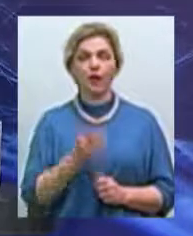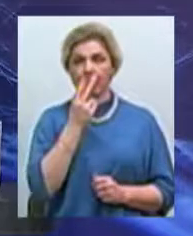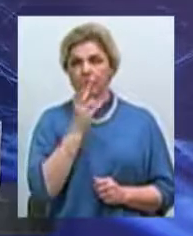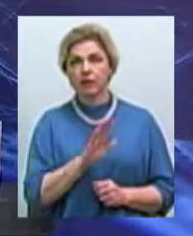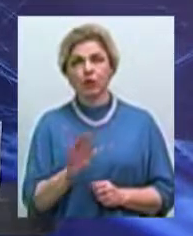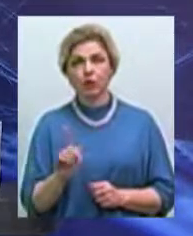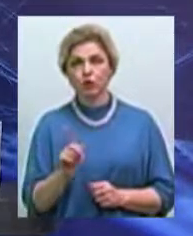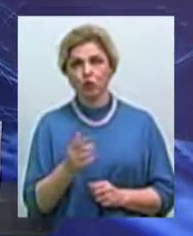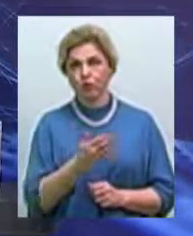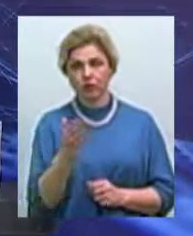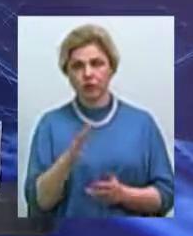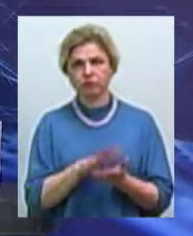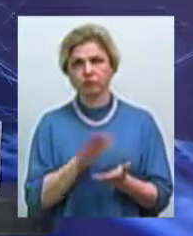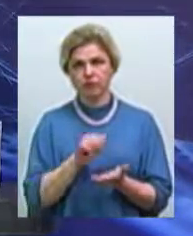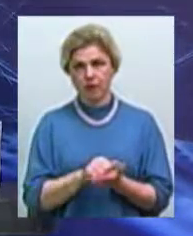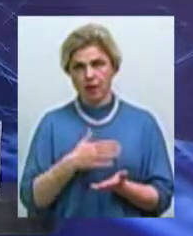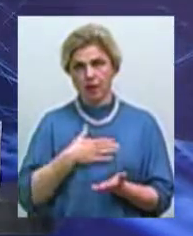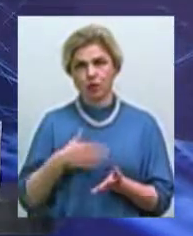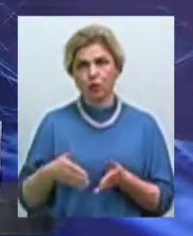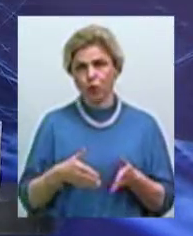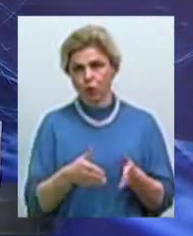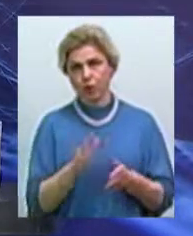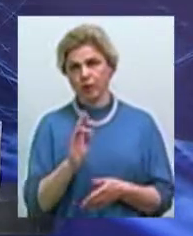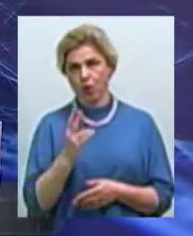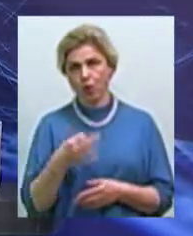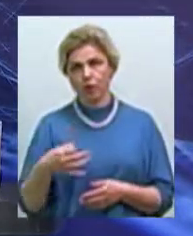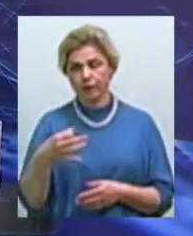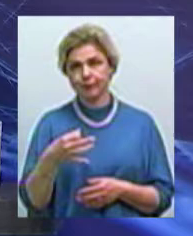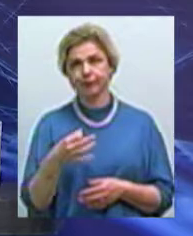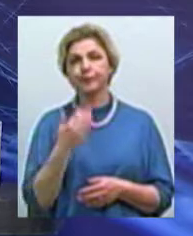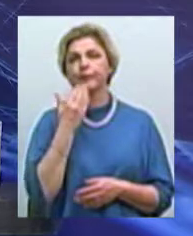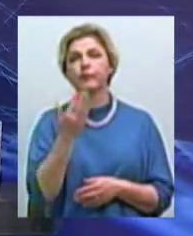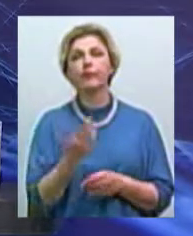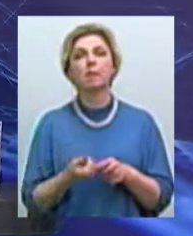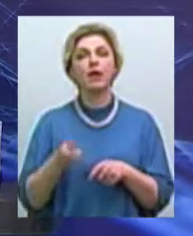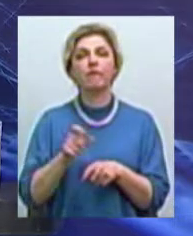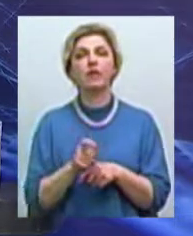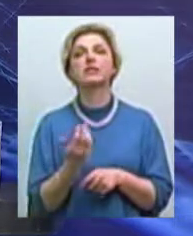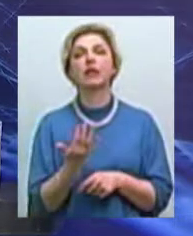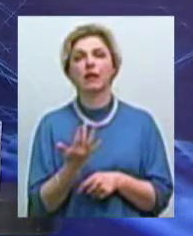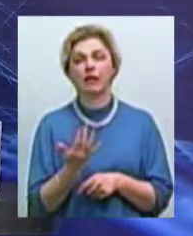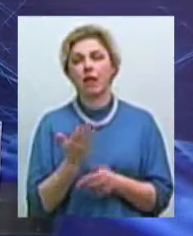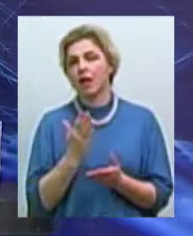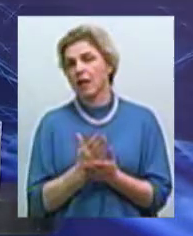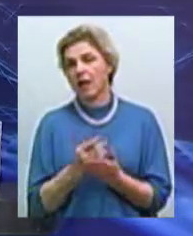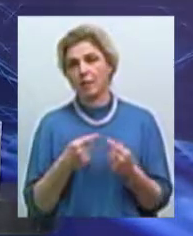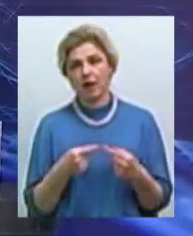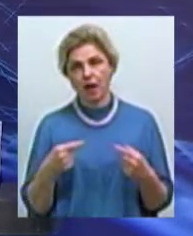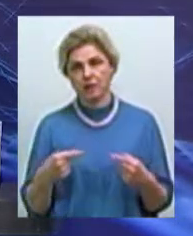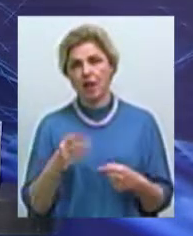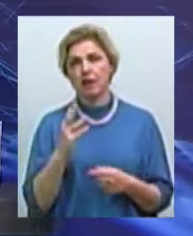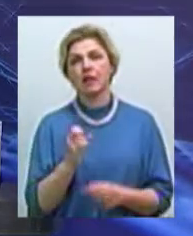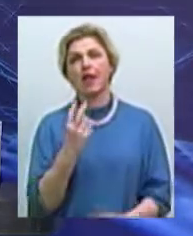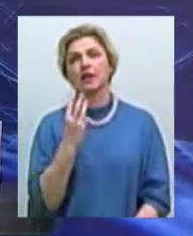на те, що вони руйнують наші дороги на Миколаївщині. А перевищують наскільки? Є по-разному. Є і на 3